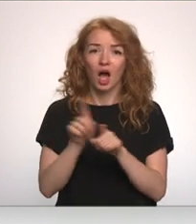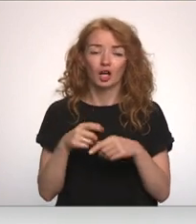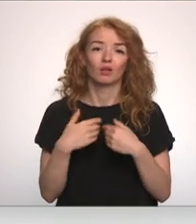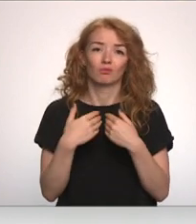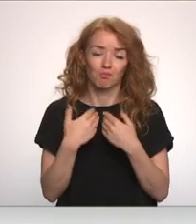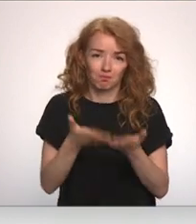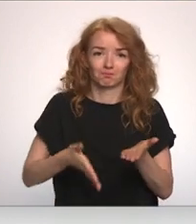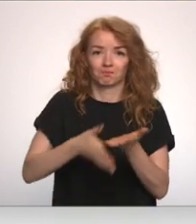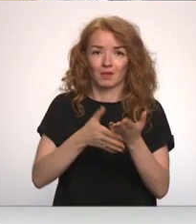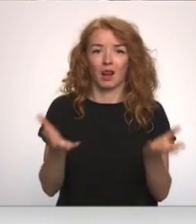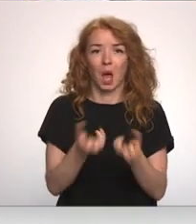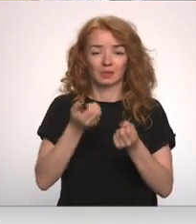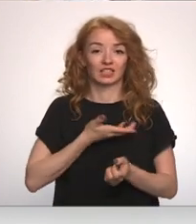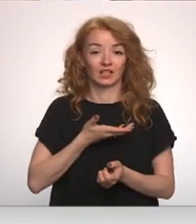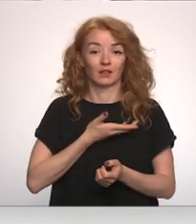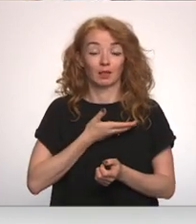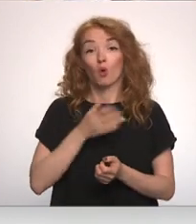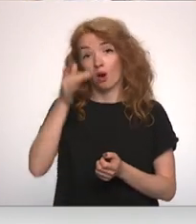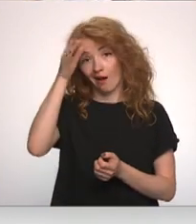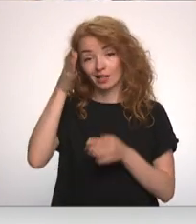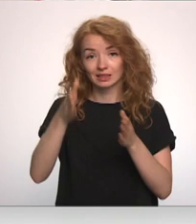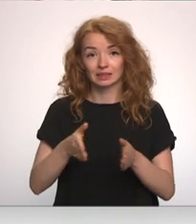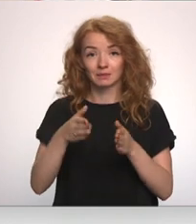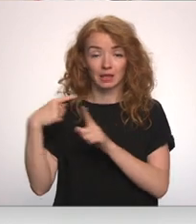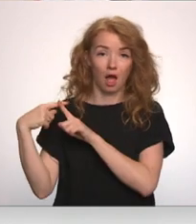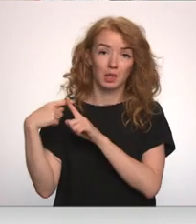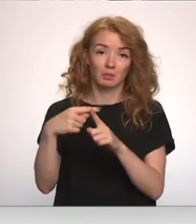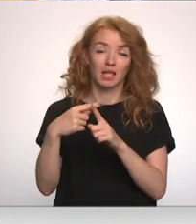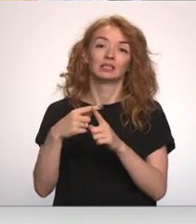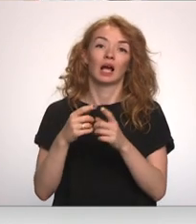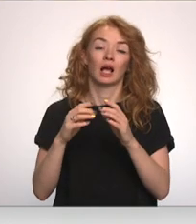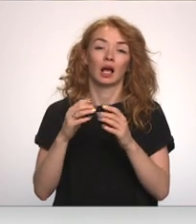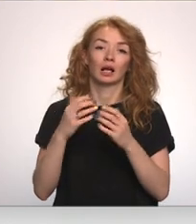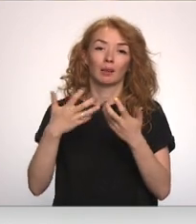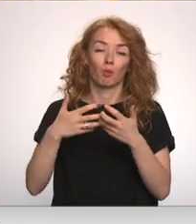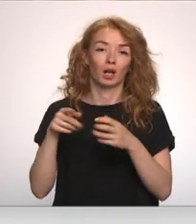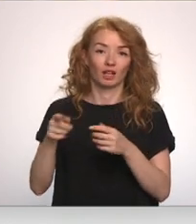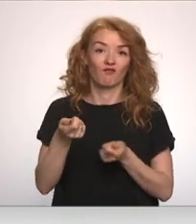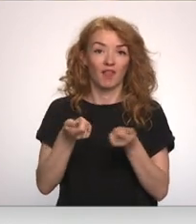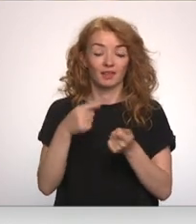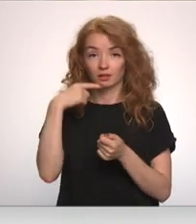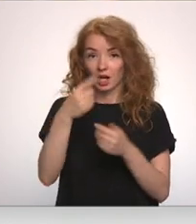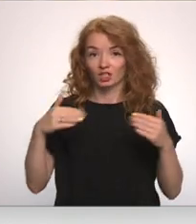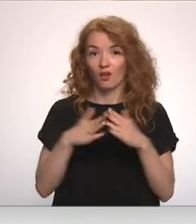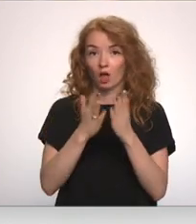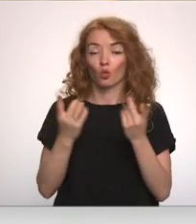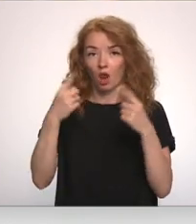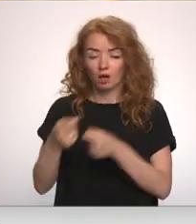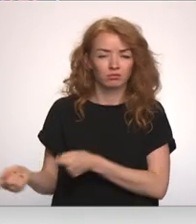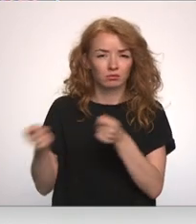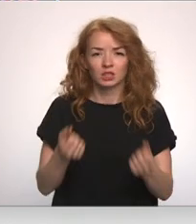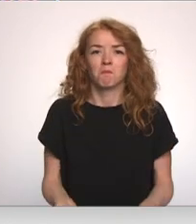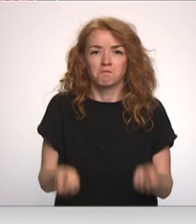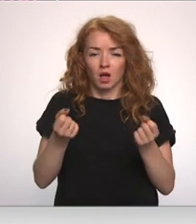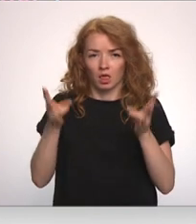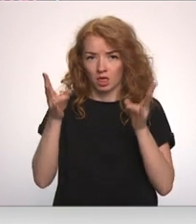dzīvības glābšanai. Rīgas Austrumu slimnīcas neatliekamās medicīnas klīnikas vadītājs stāsta, ka svētku laikā ievesti vairāki smagi